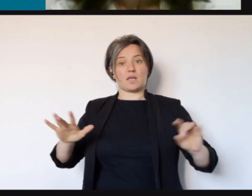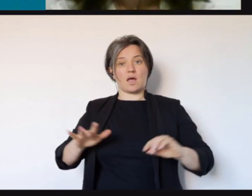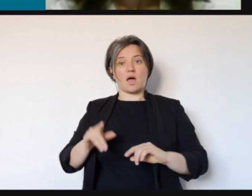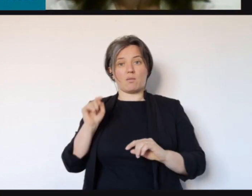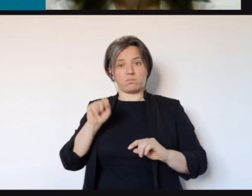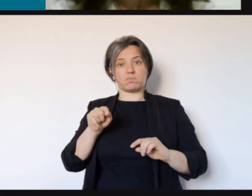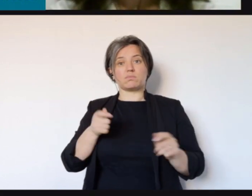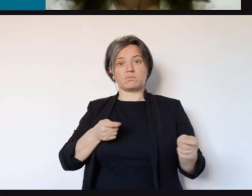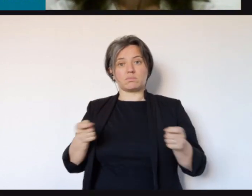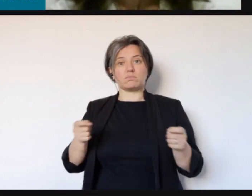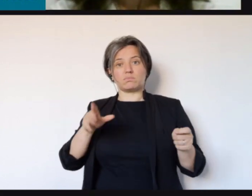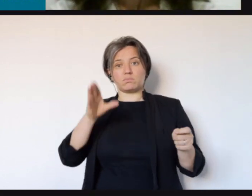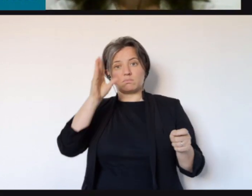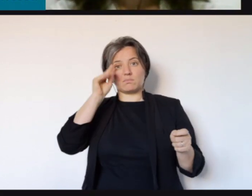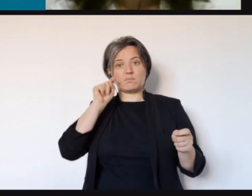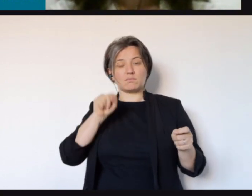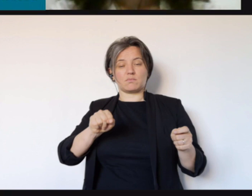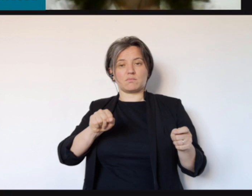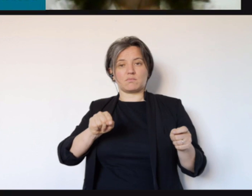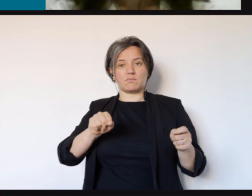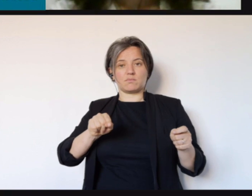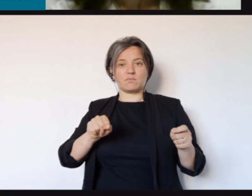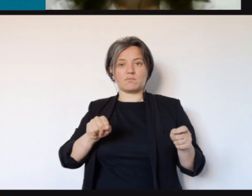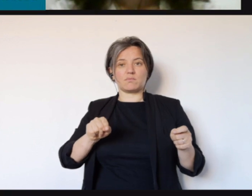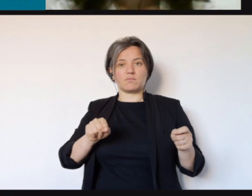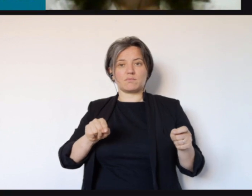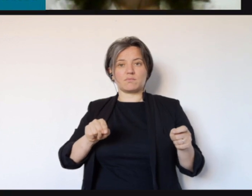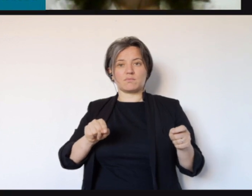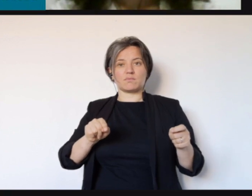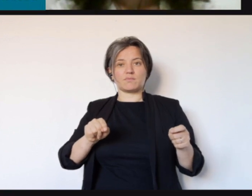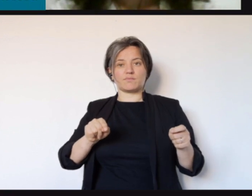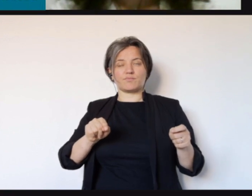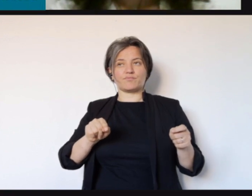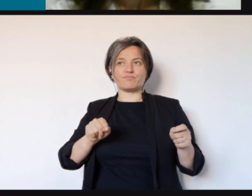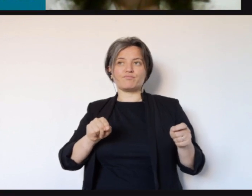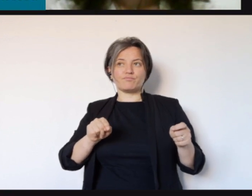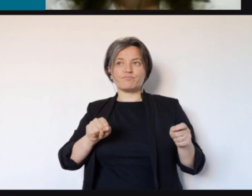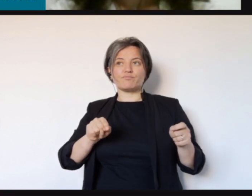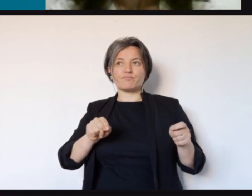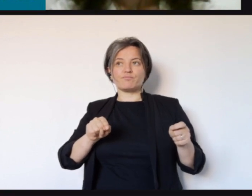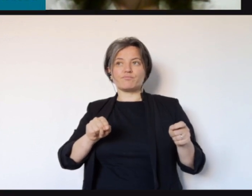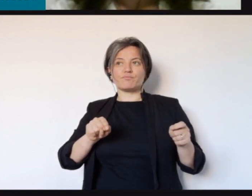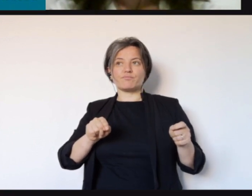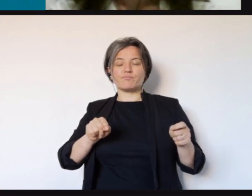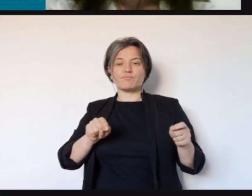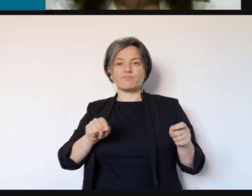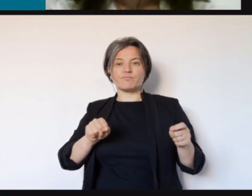libertà e quindi a capire i momenti